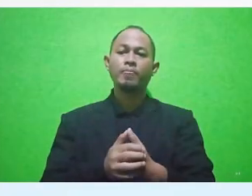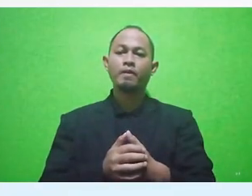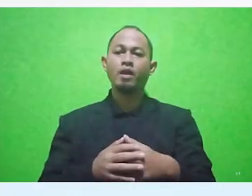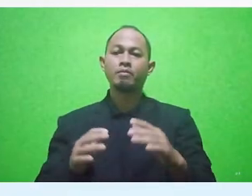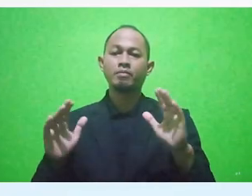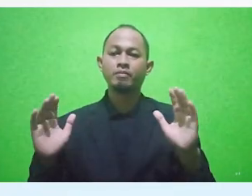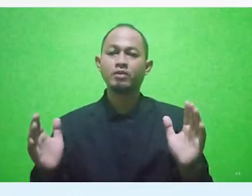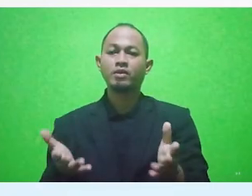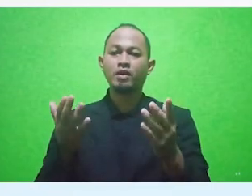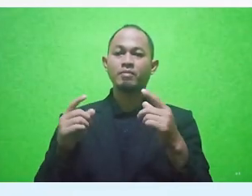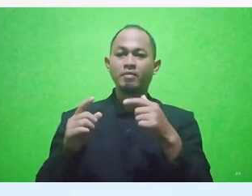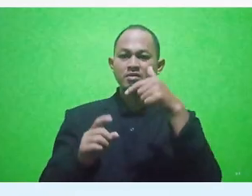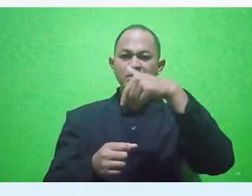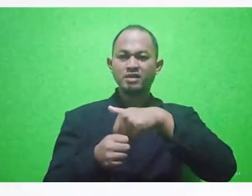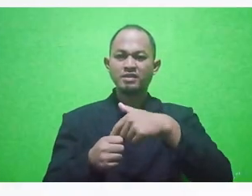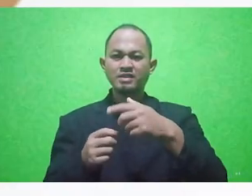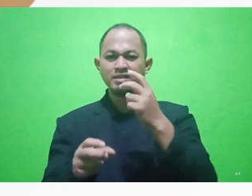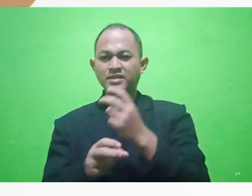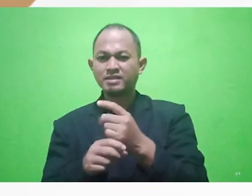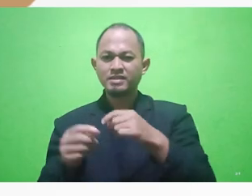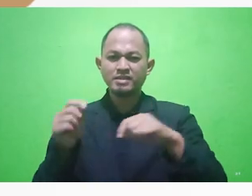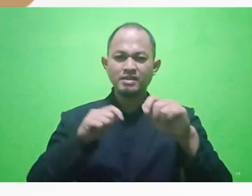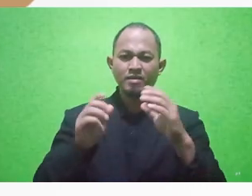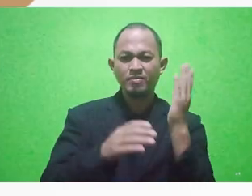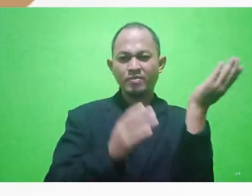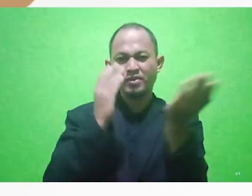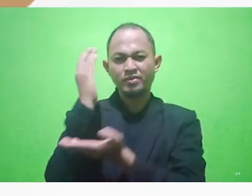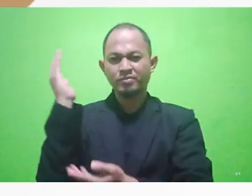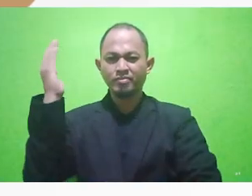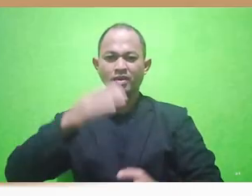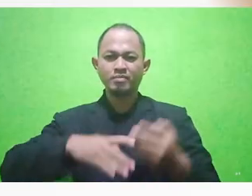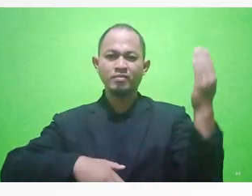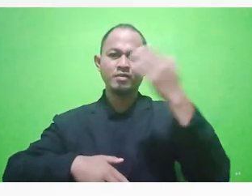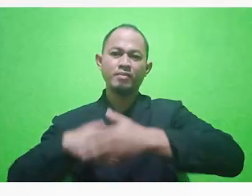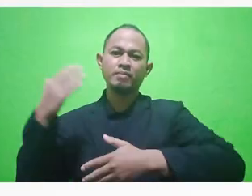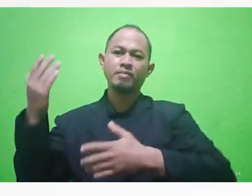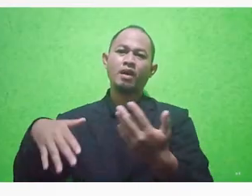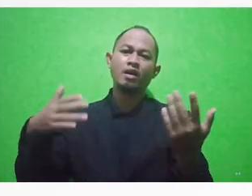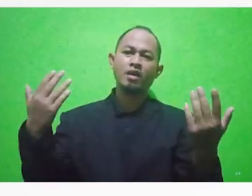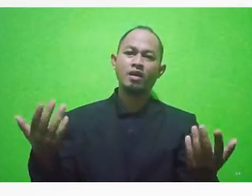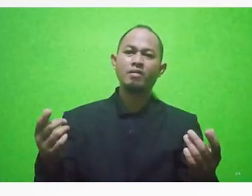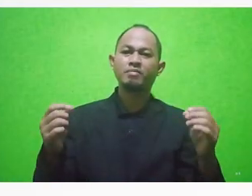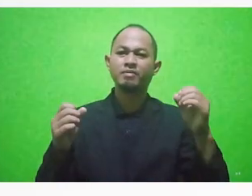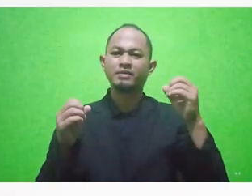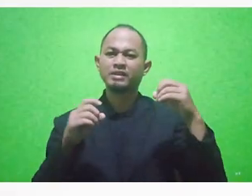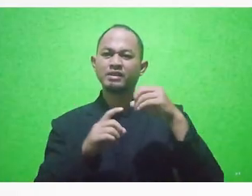Penggunaan bahan bakar fosil pada kendaraan, penebangan hutan untuk pemukiman manusia, serta pencemaran